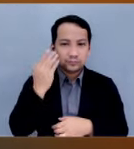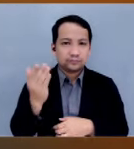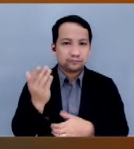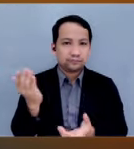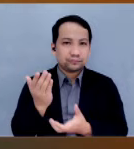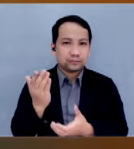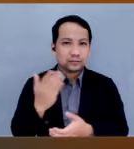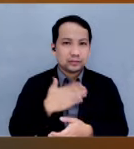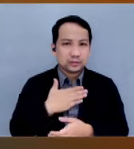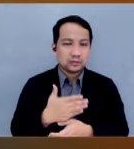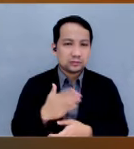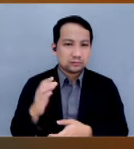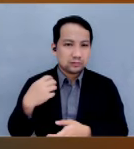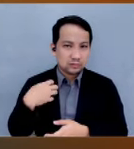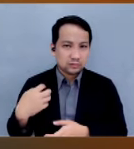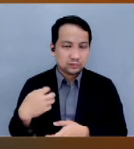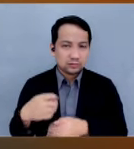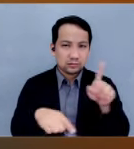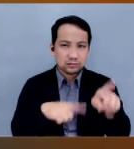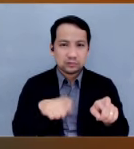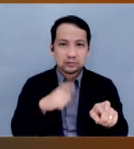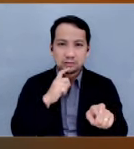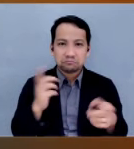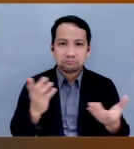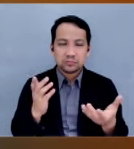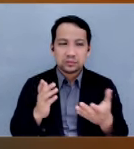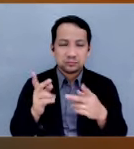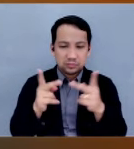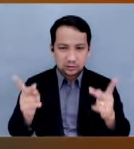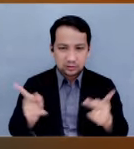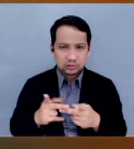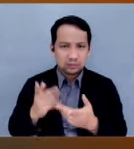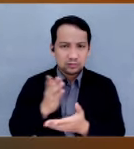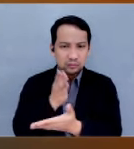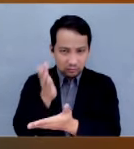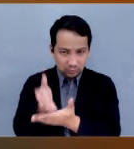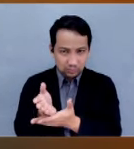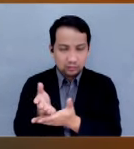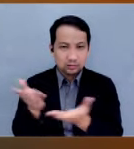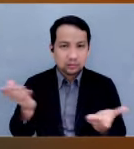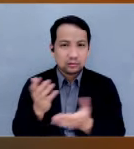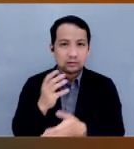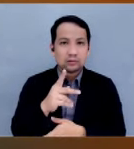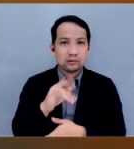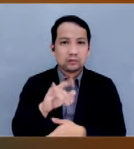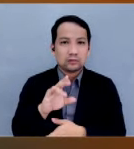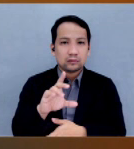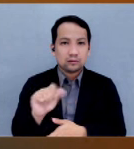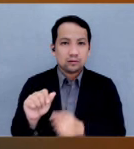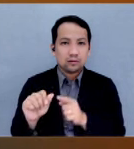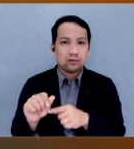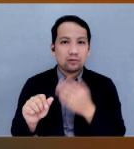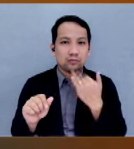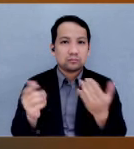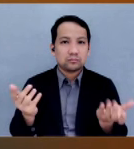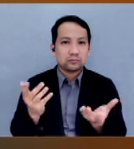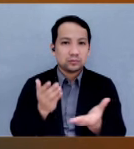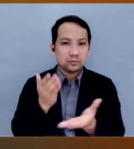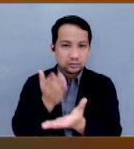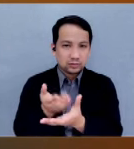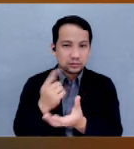namin yon. Nagtanong-tanong po kami sa mga tao doon. Pumunta po kami kung asaan si Kilua kasi dinala po kami doon